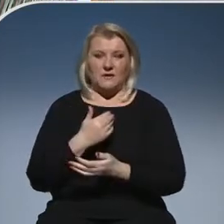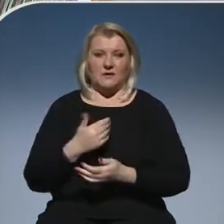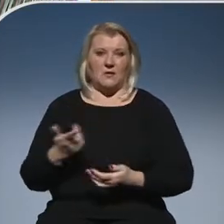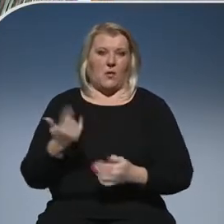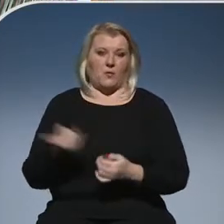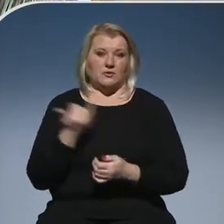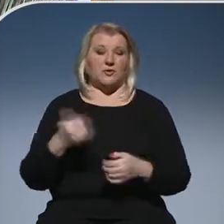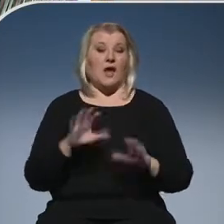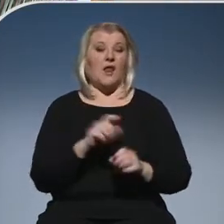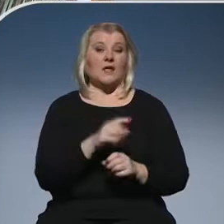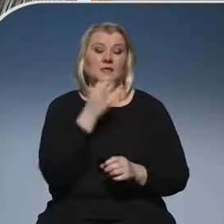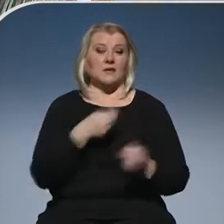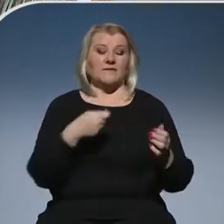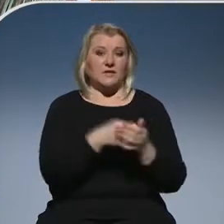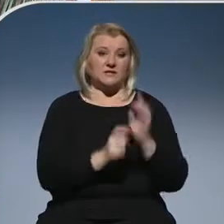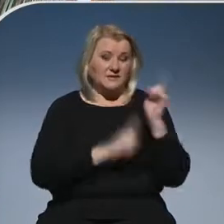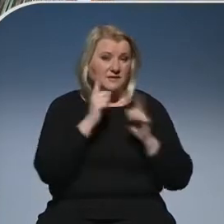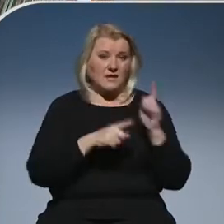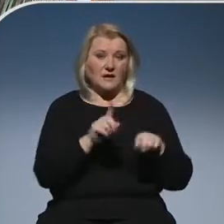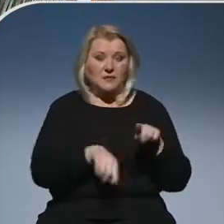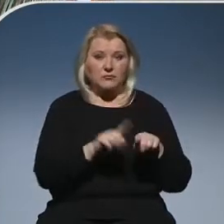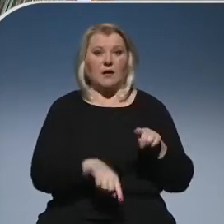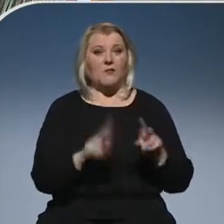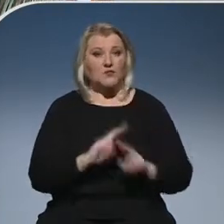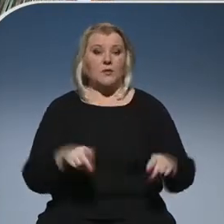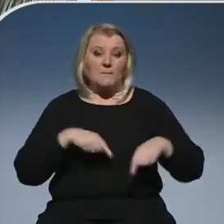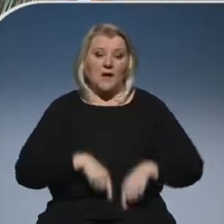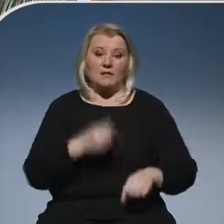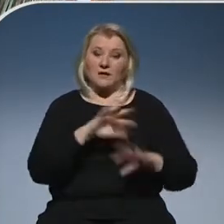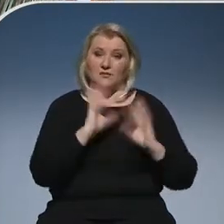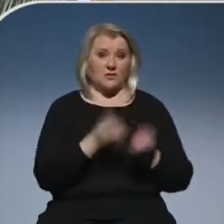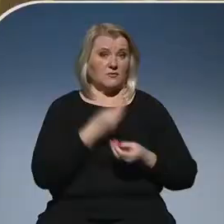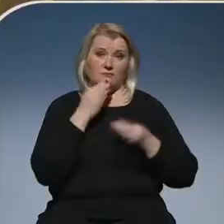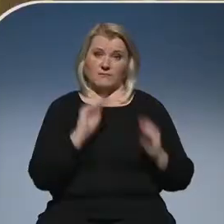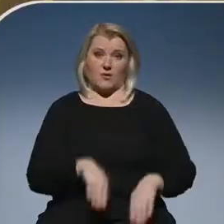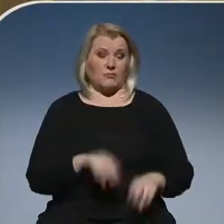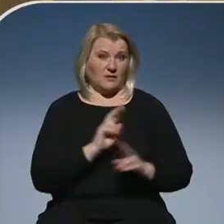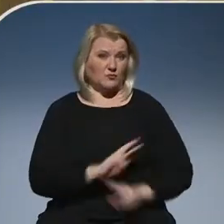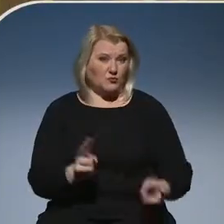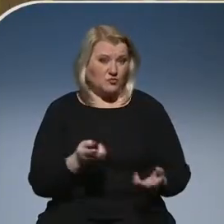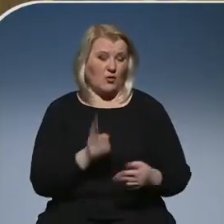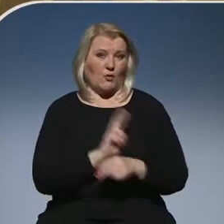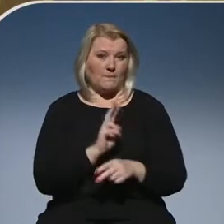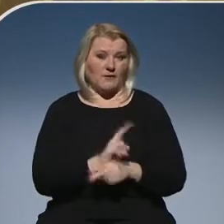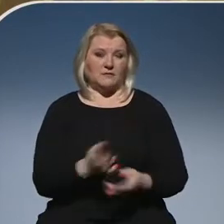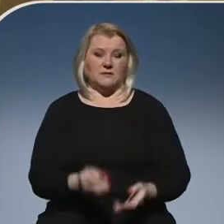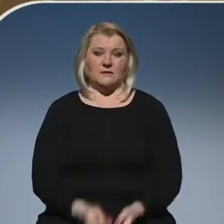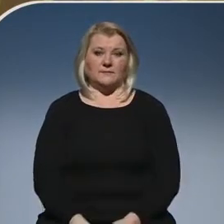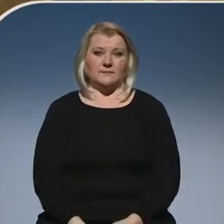o veškerý svůj majetek, pokud budeme opravdu velmi nezodpovědně a riskantně své peníze ukládat nebo